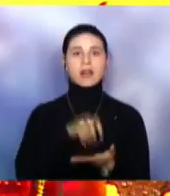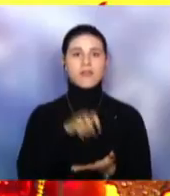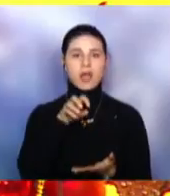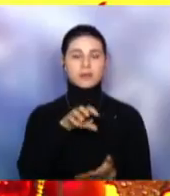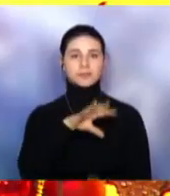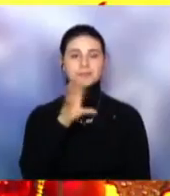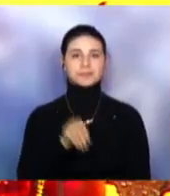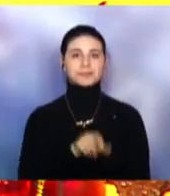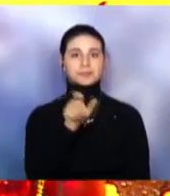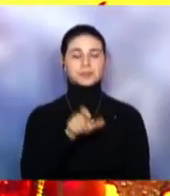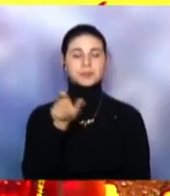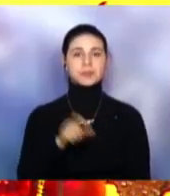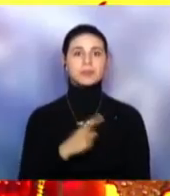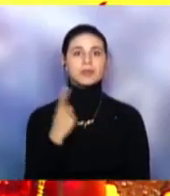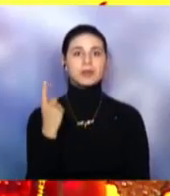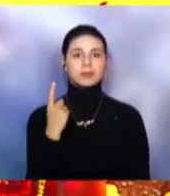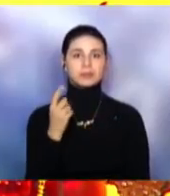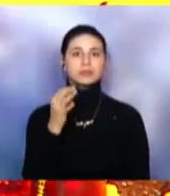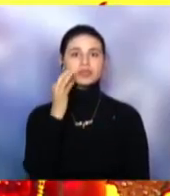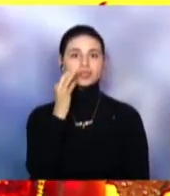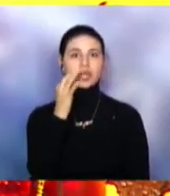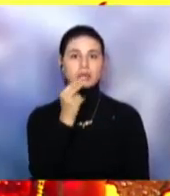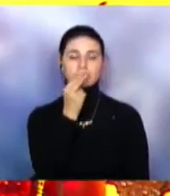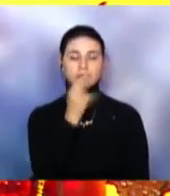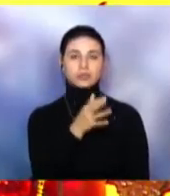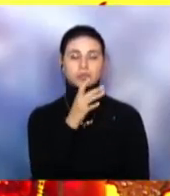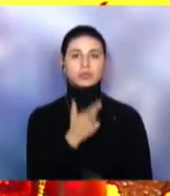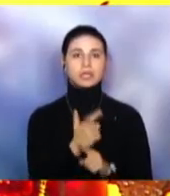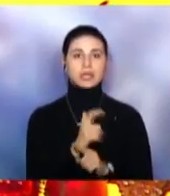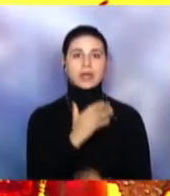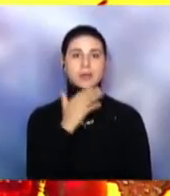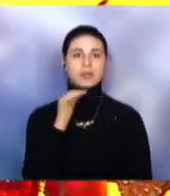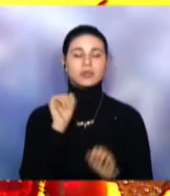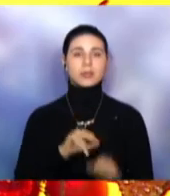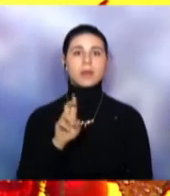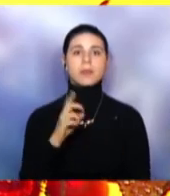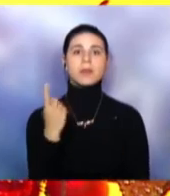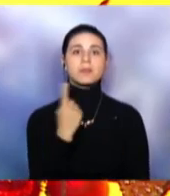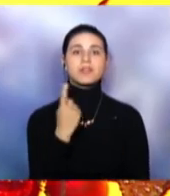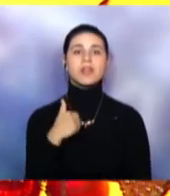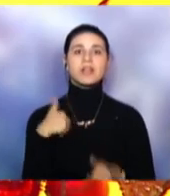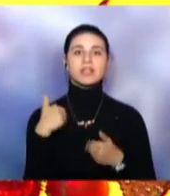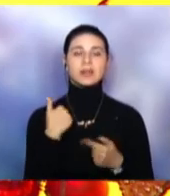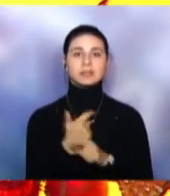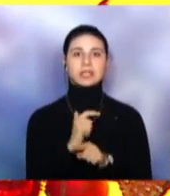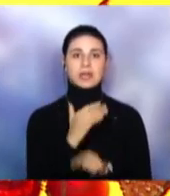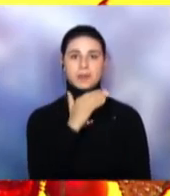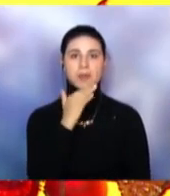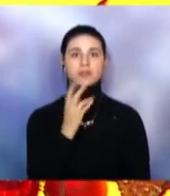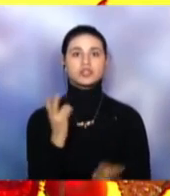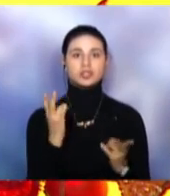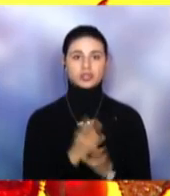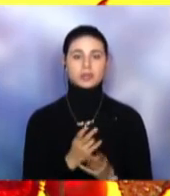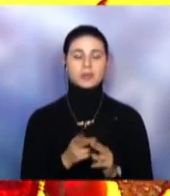დადგომამდე ამ ადამიანებსაც უპირატესად ნახშირწყლოვანი კვების დროს შეიძლება შეექმნათ ბ1 ვიტამინზე უფრო მაღალი მოთხოვნილება. ამიტომ